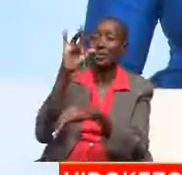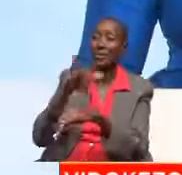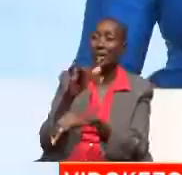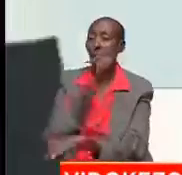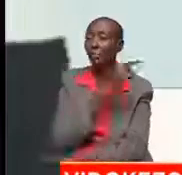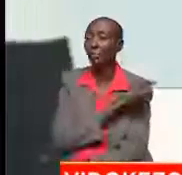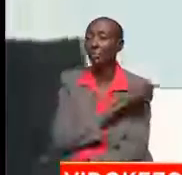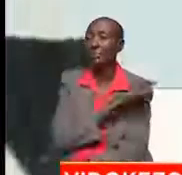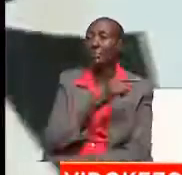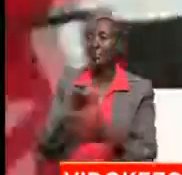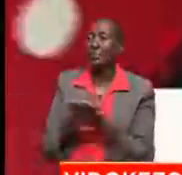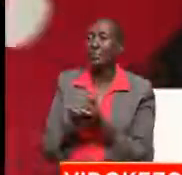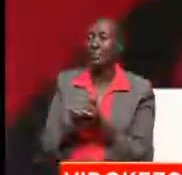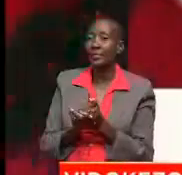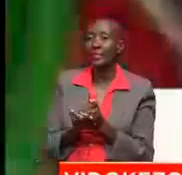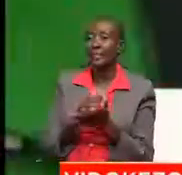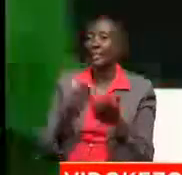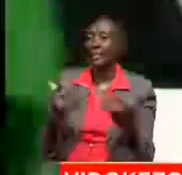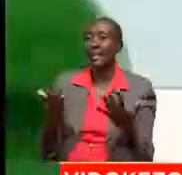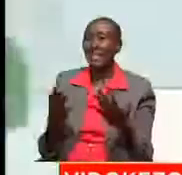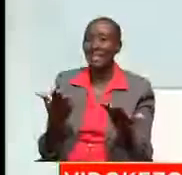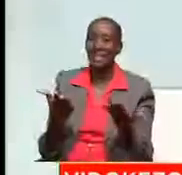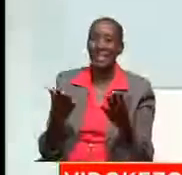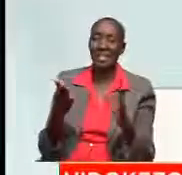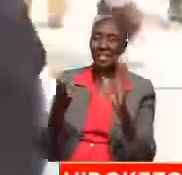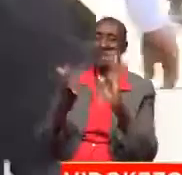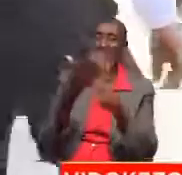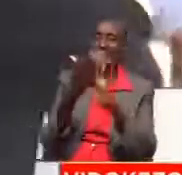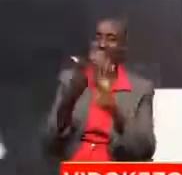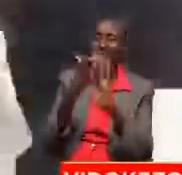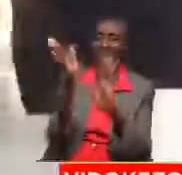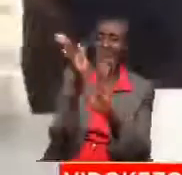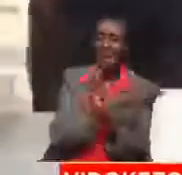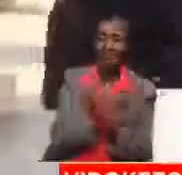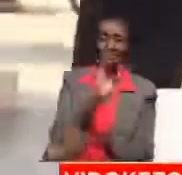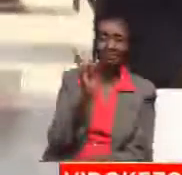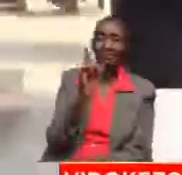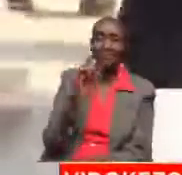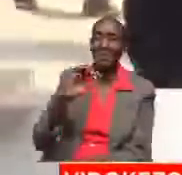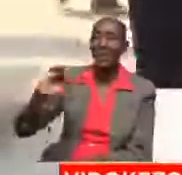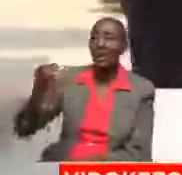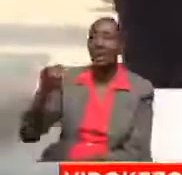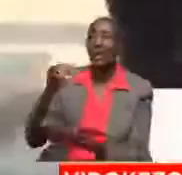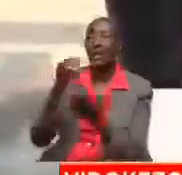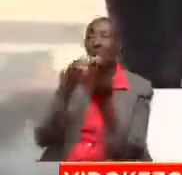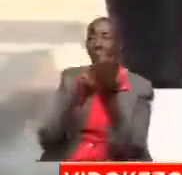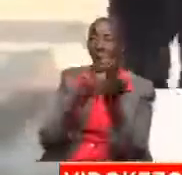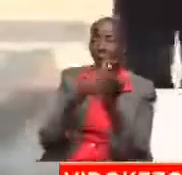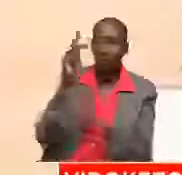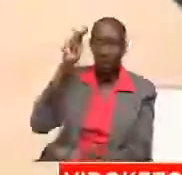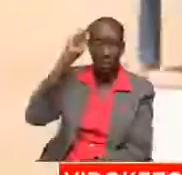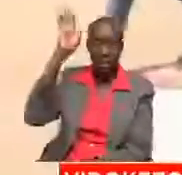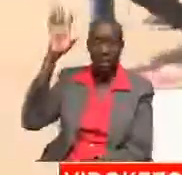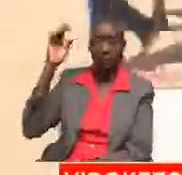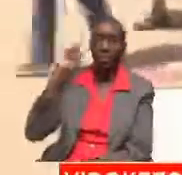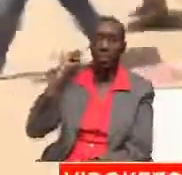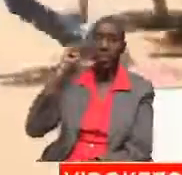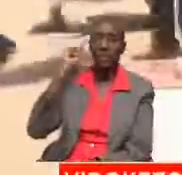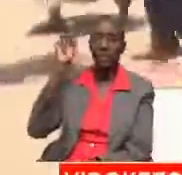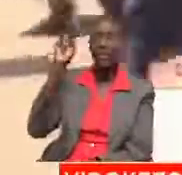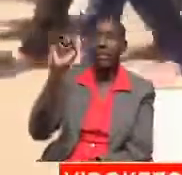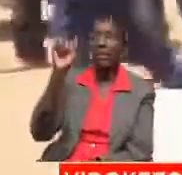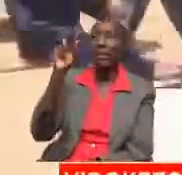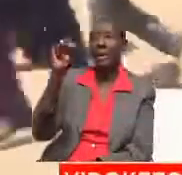Tazama. Hii sio kitu inakuja ipite haraka haraka. Kaunti za Machakos, Kiambu, Kisii na Mandera zimekuwa za hivi